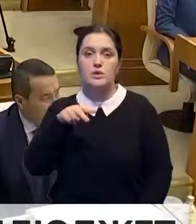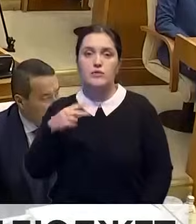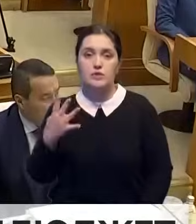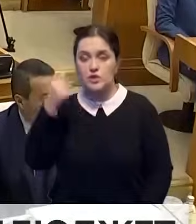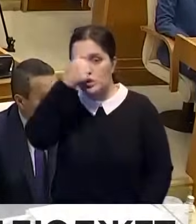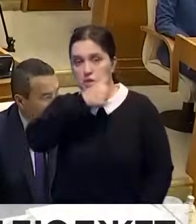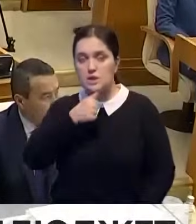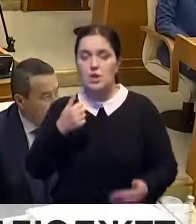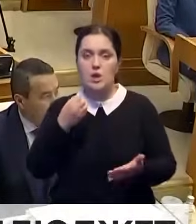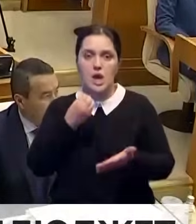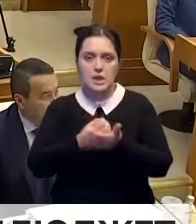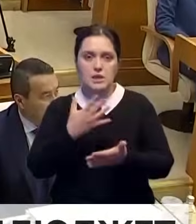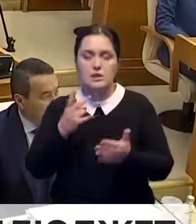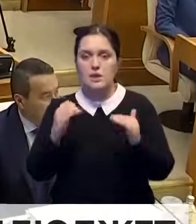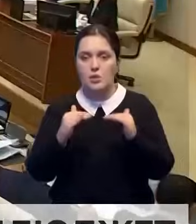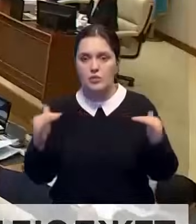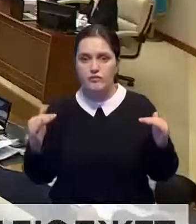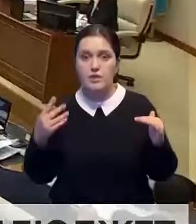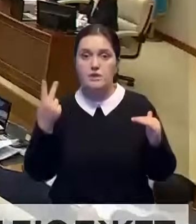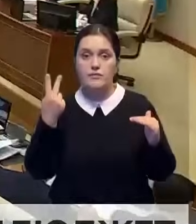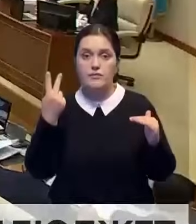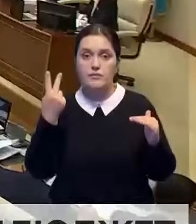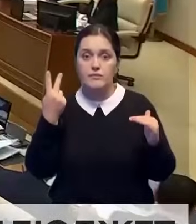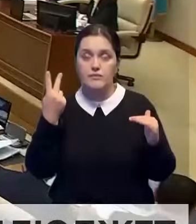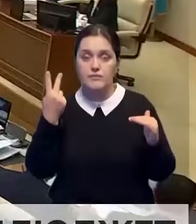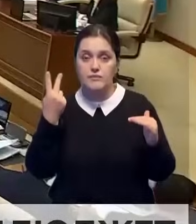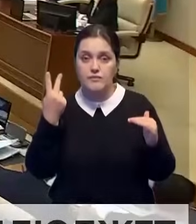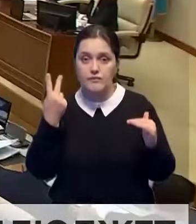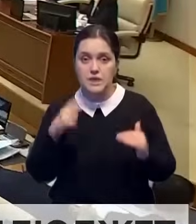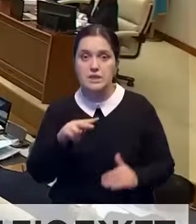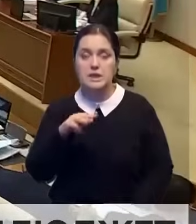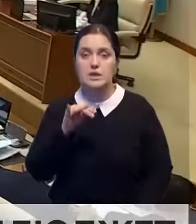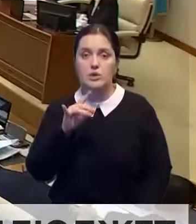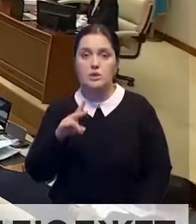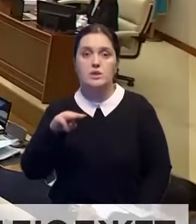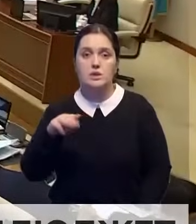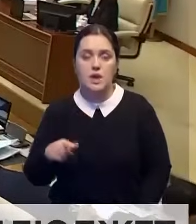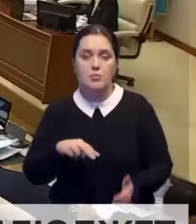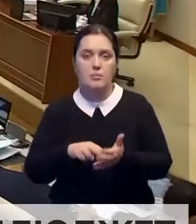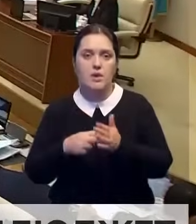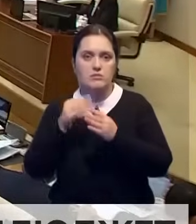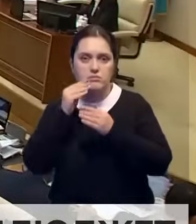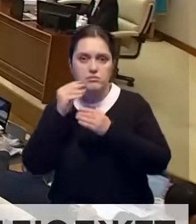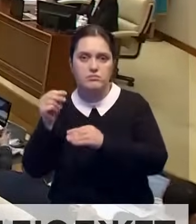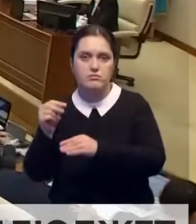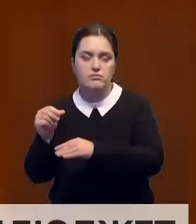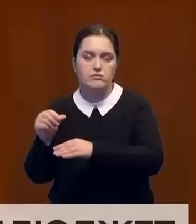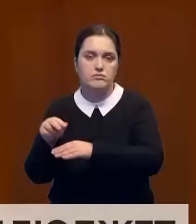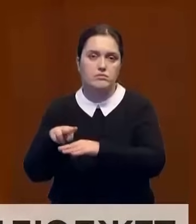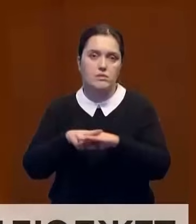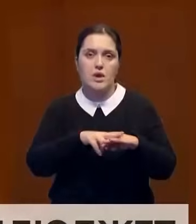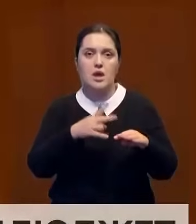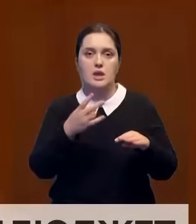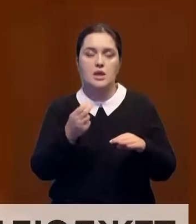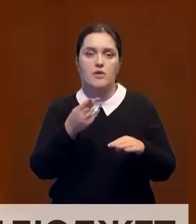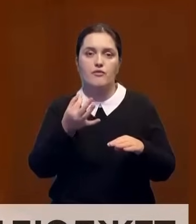Доходы на 2024 оцениваются на уровне почти 20,5 триллионов тенге. Планируется привлечь трансферты из национального